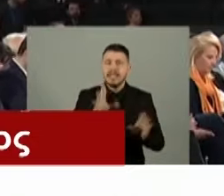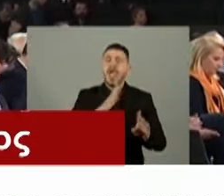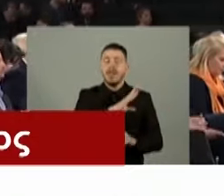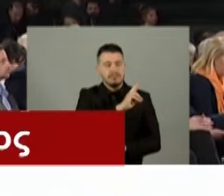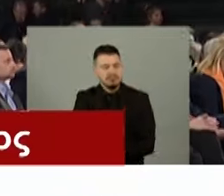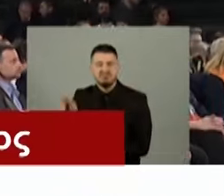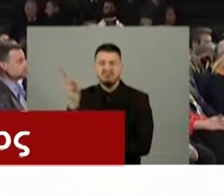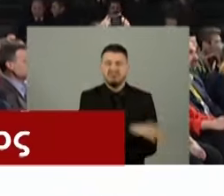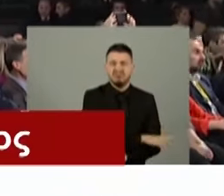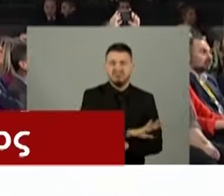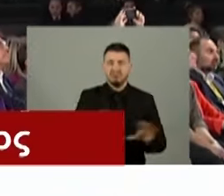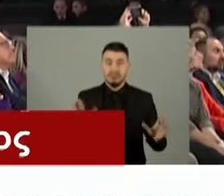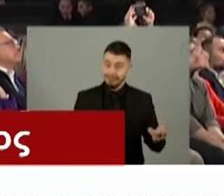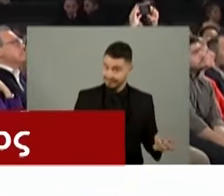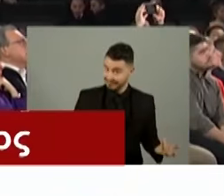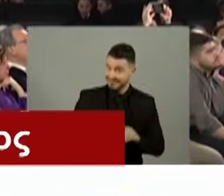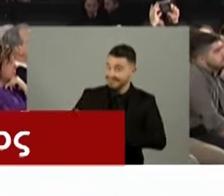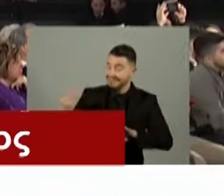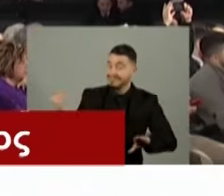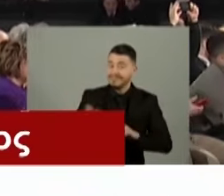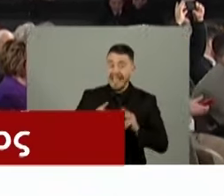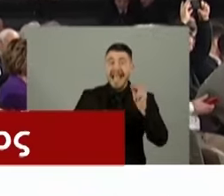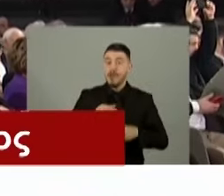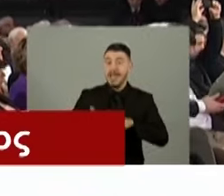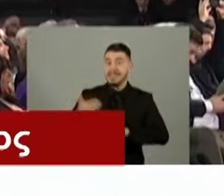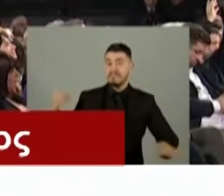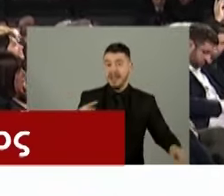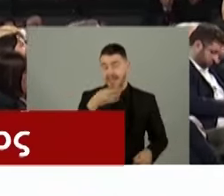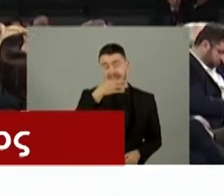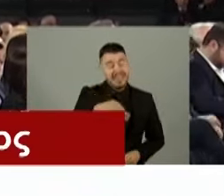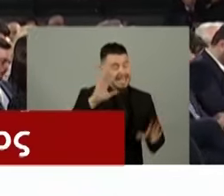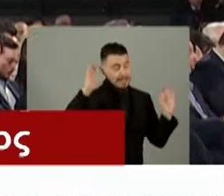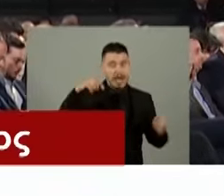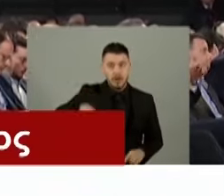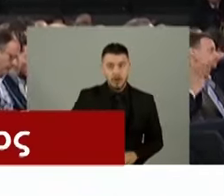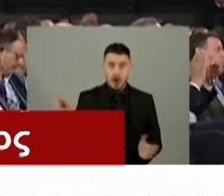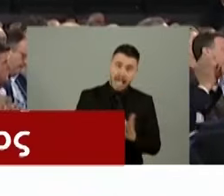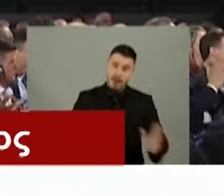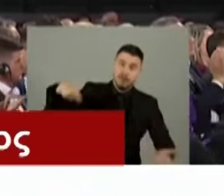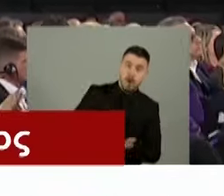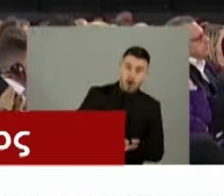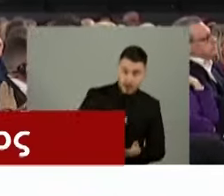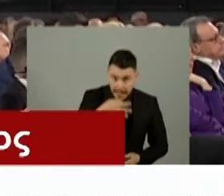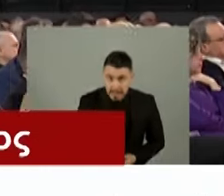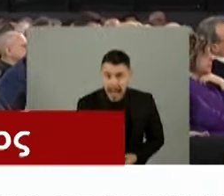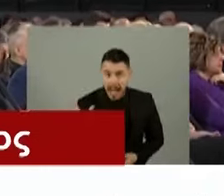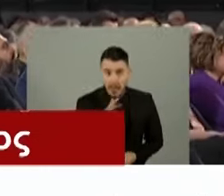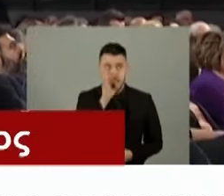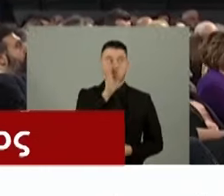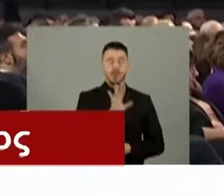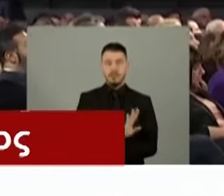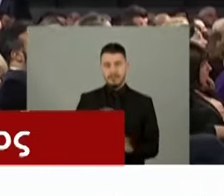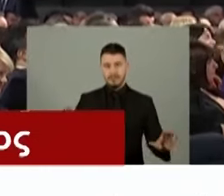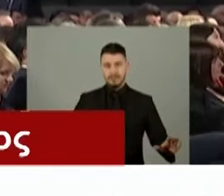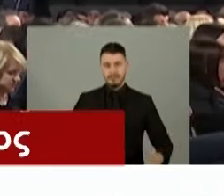και συνεργάτες του και πολιτικοί του φίλοι και η οποία έχει και ένα στοιχείο κατανόητο. Δηλαδή, μήπως πιέστηκε